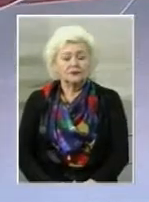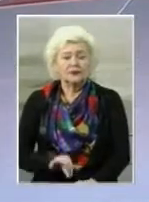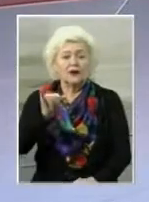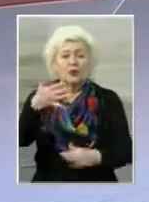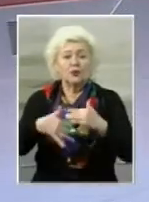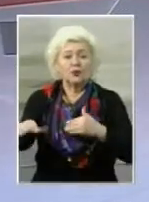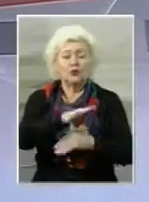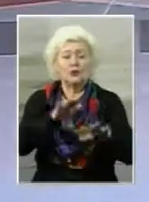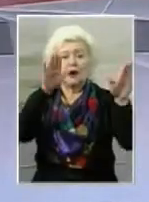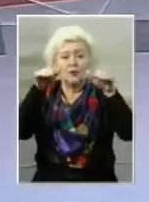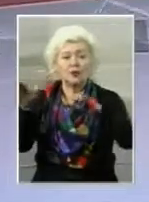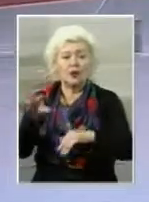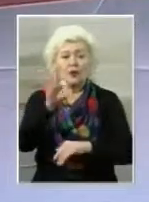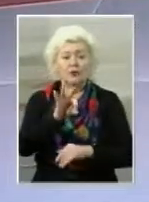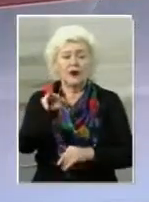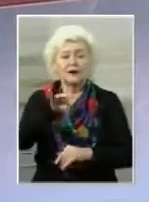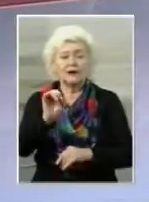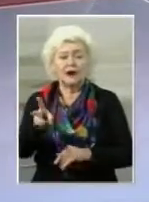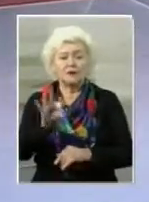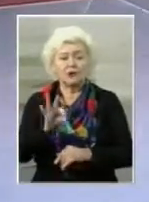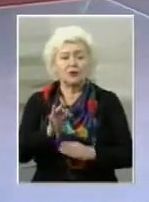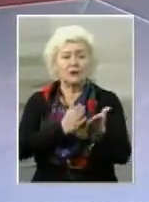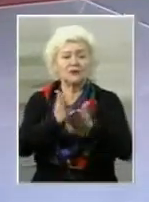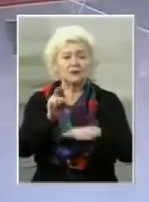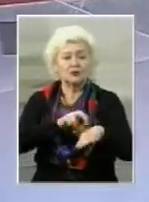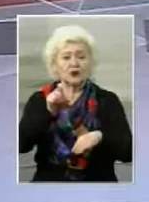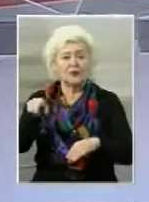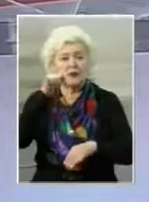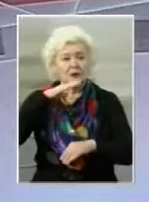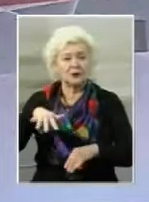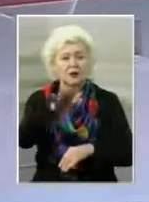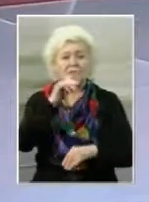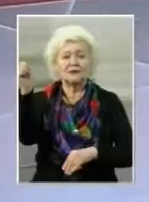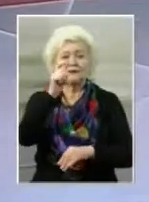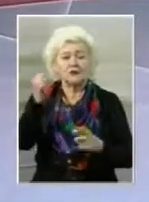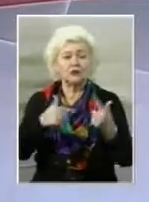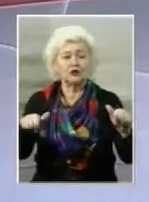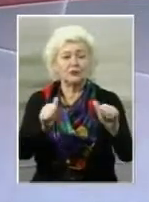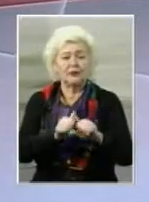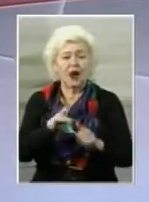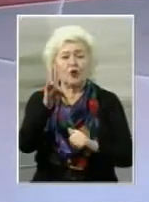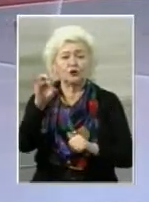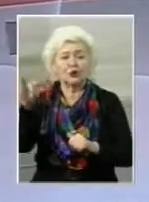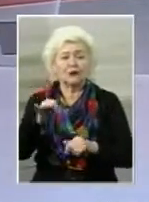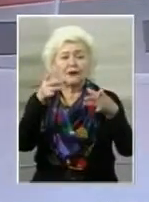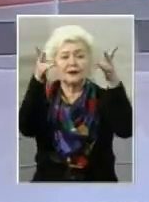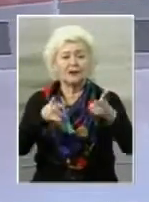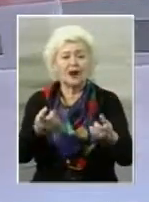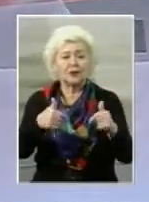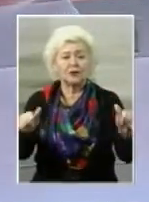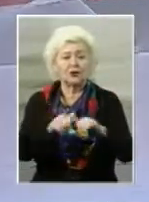У Херсоні попрощались з Олегом Яремченком, заслуженим лікарем України, завідувачем відділення ортопедії та